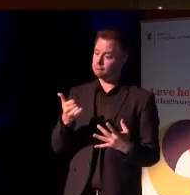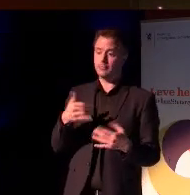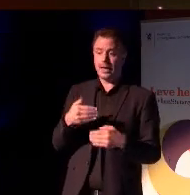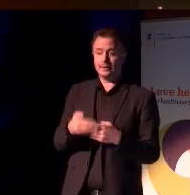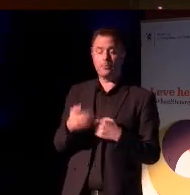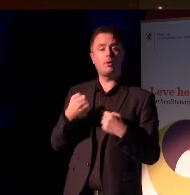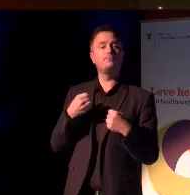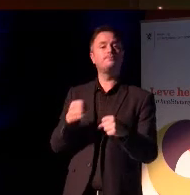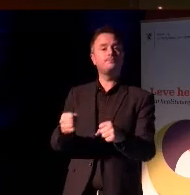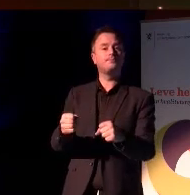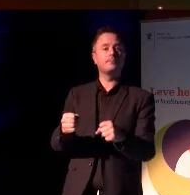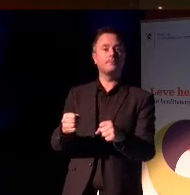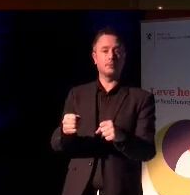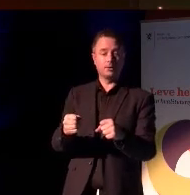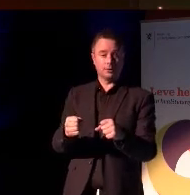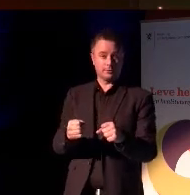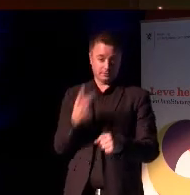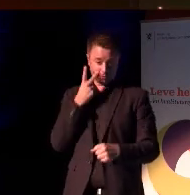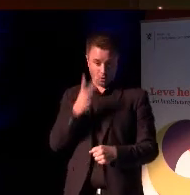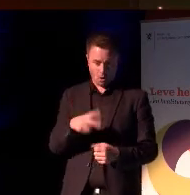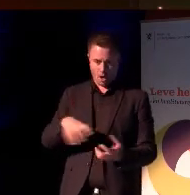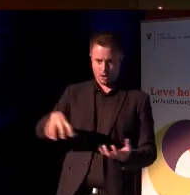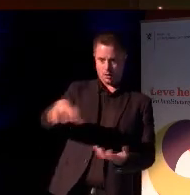Så vi gikk fra kaos til orden.